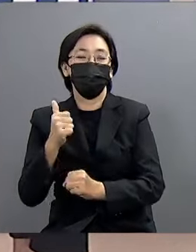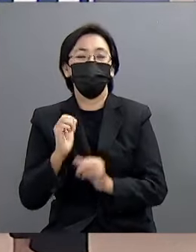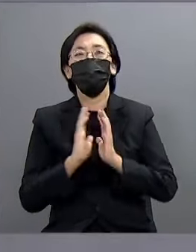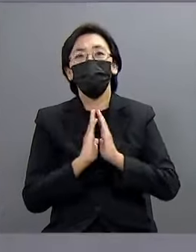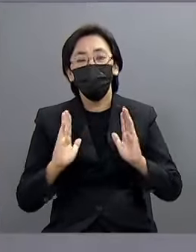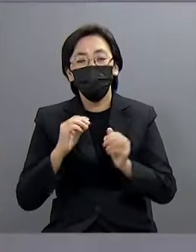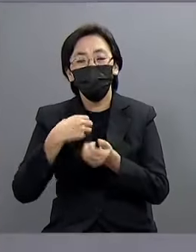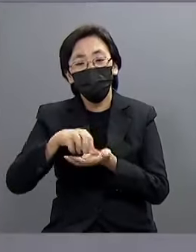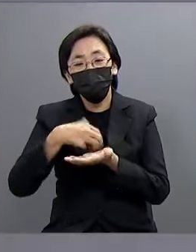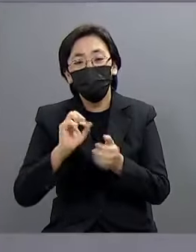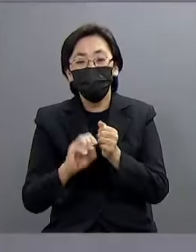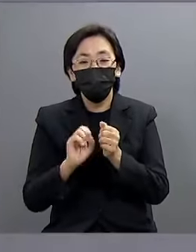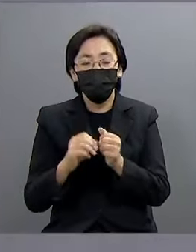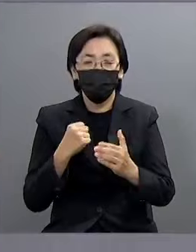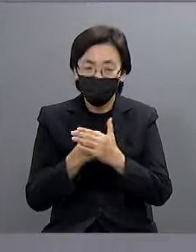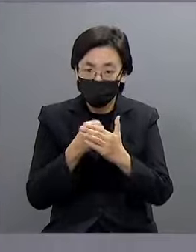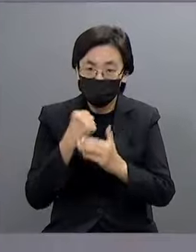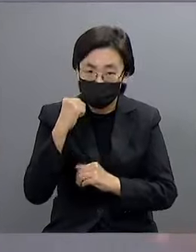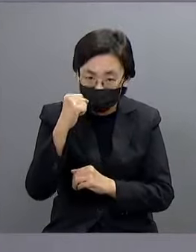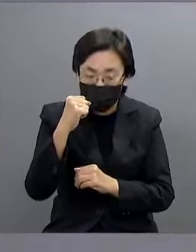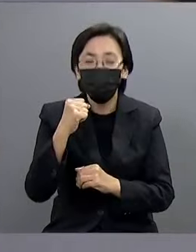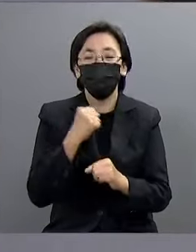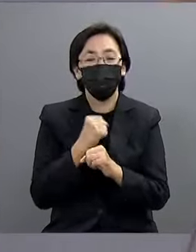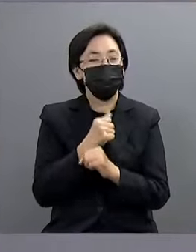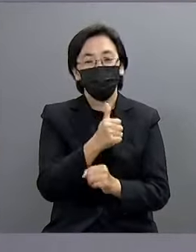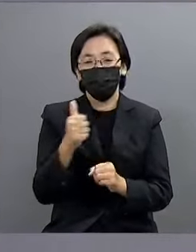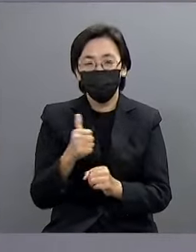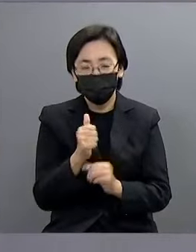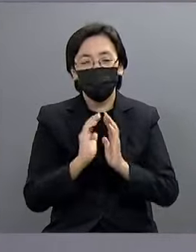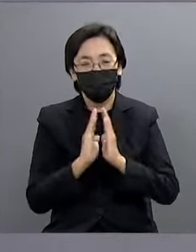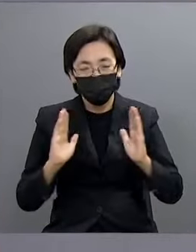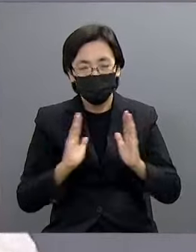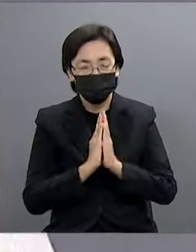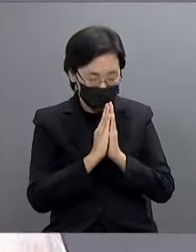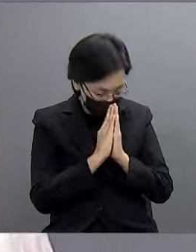ไปแล้วก็ทำผลงานดีๆออกมาเรื่อยๆนะครับขอบคุณน้องเบส ขอบคุณค่ะ ขอบคุณค่ะ